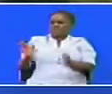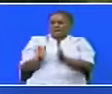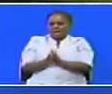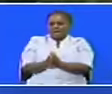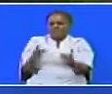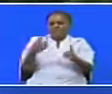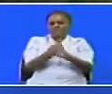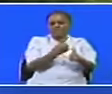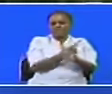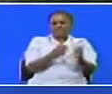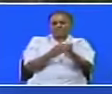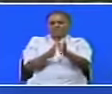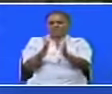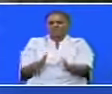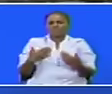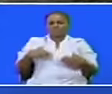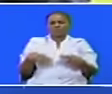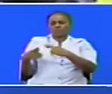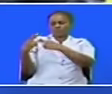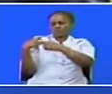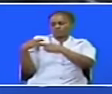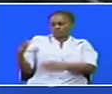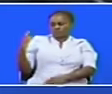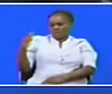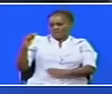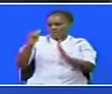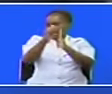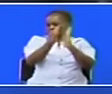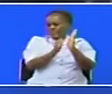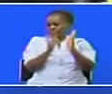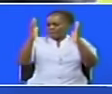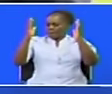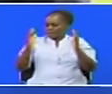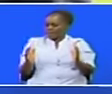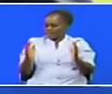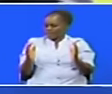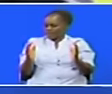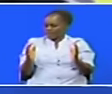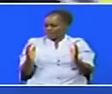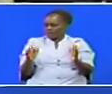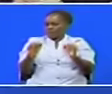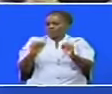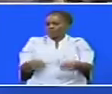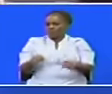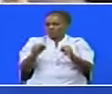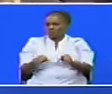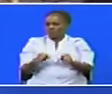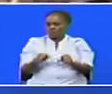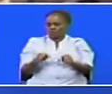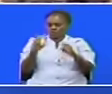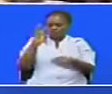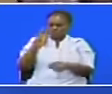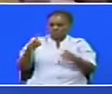mbali mbali na wasim mizi katika katika idar za usal ajena kuu katika Kong amano hili la Tatu linari kuwa kuw kwenye mizi